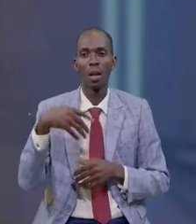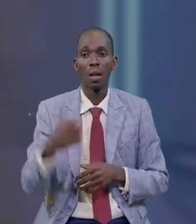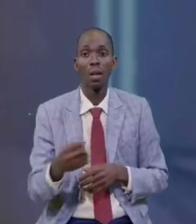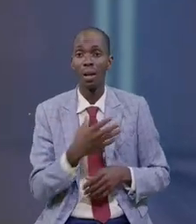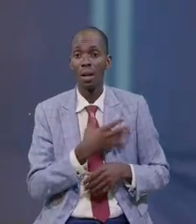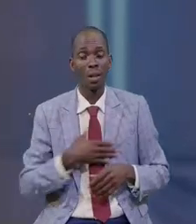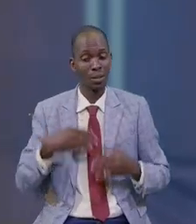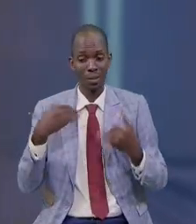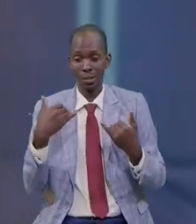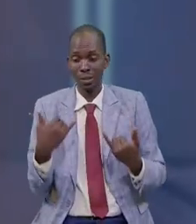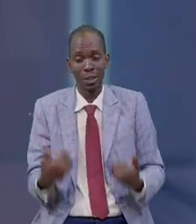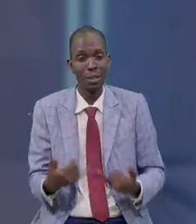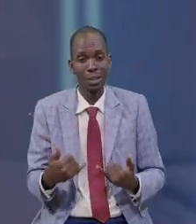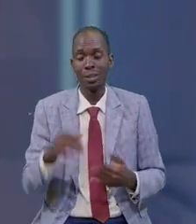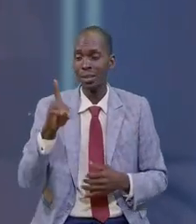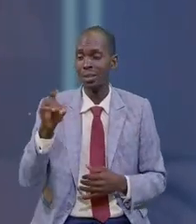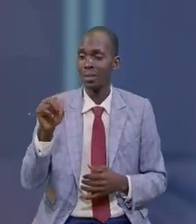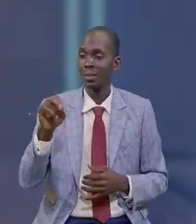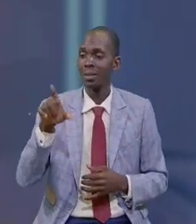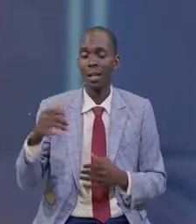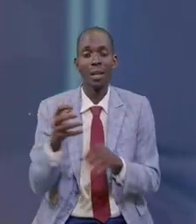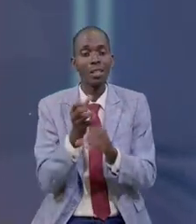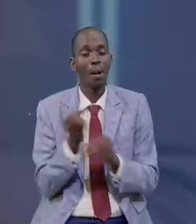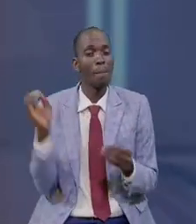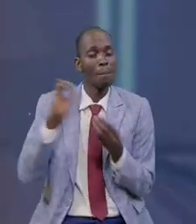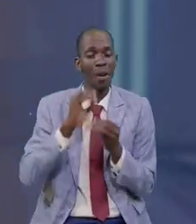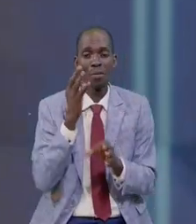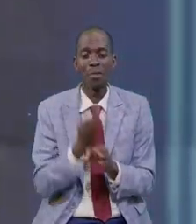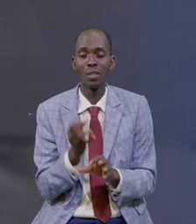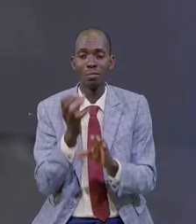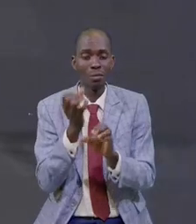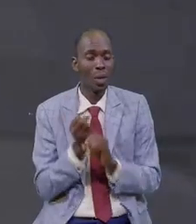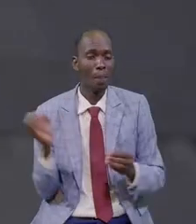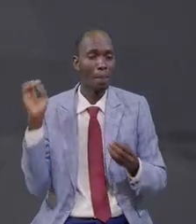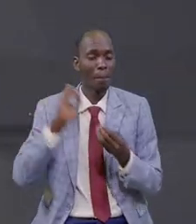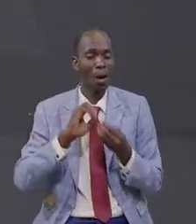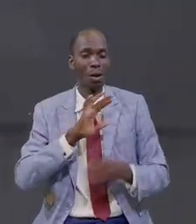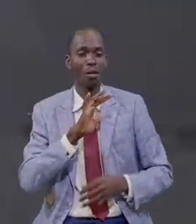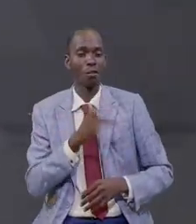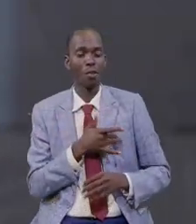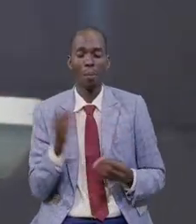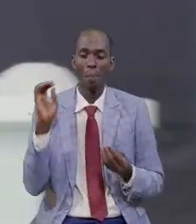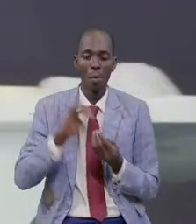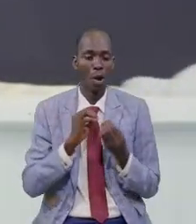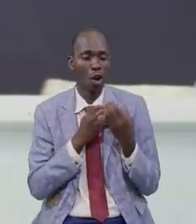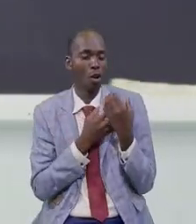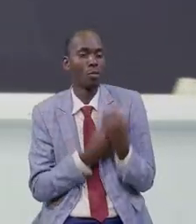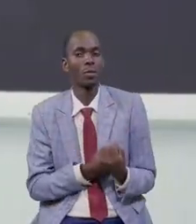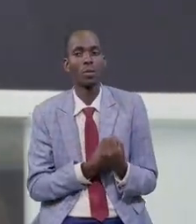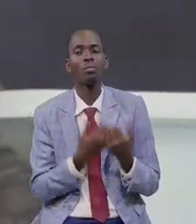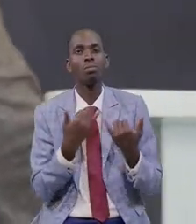maintenant une grande foi une grande confiance il dit maintenant je sais là où on me